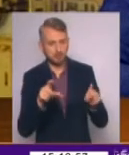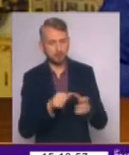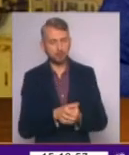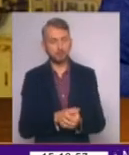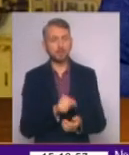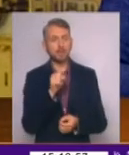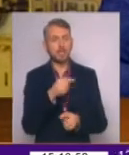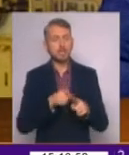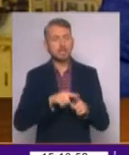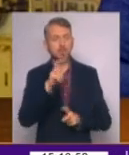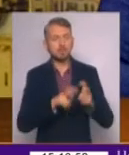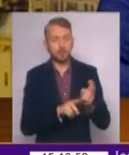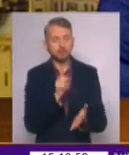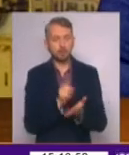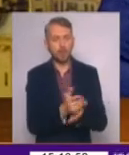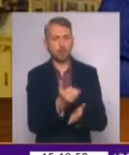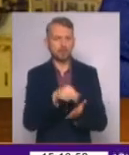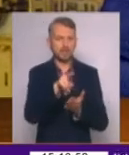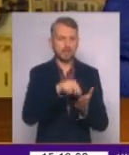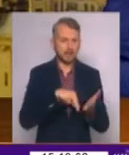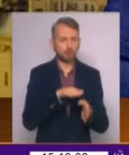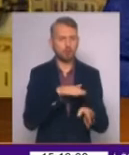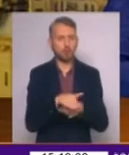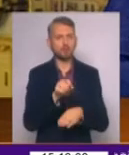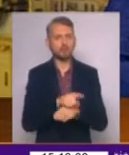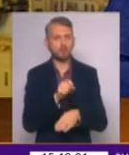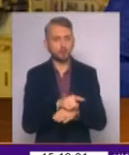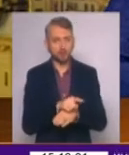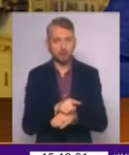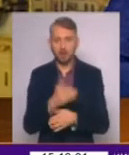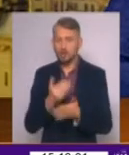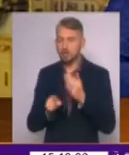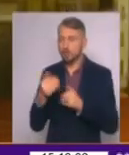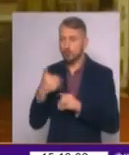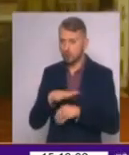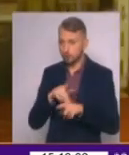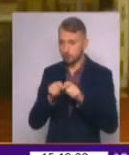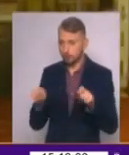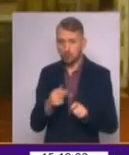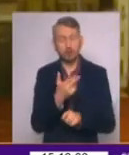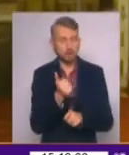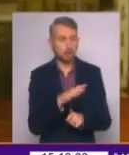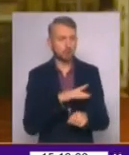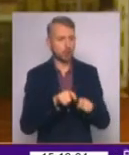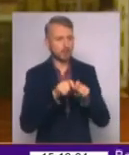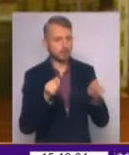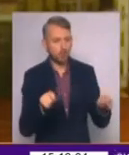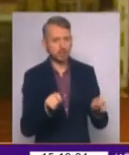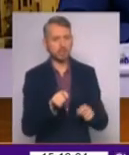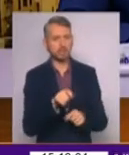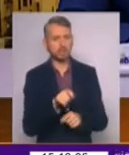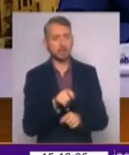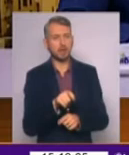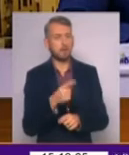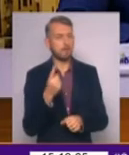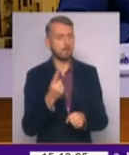це підприємство має отримати ліцензію і виконувати функції. Хоча воно вже було створене. Так, воно було створене.